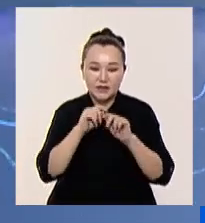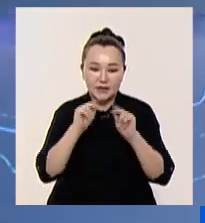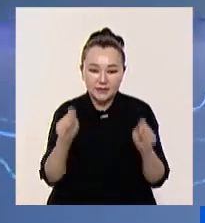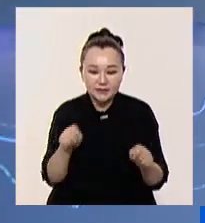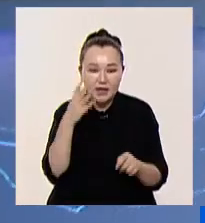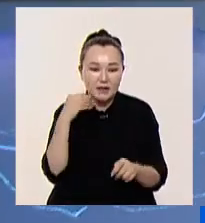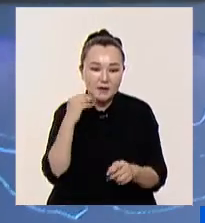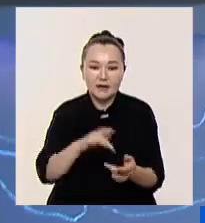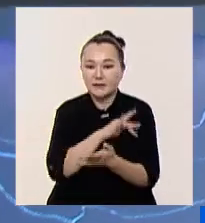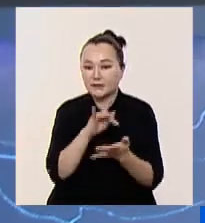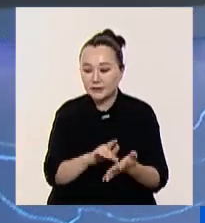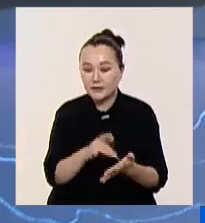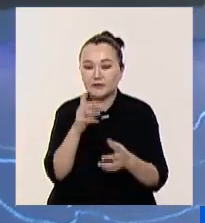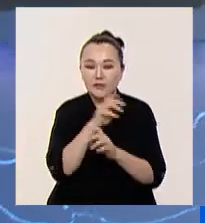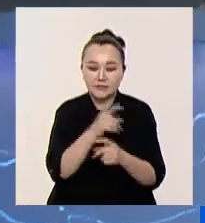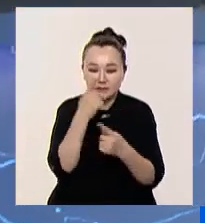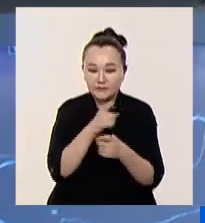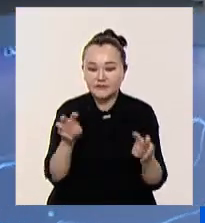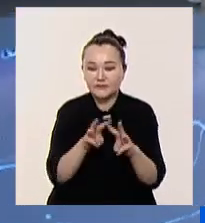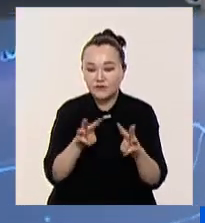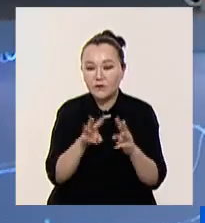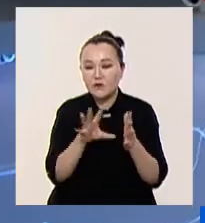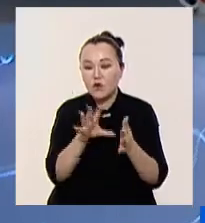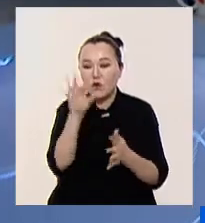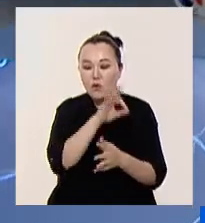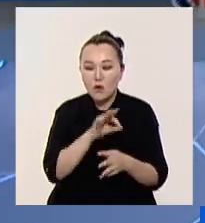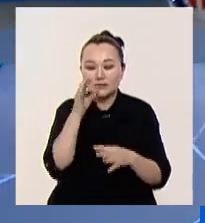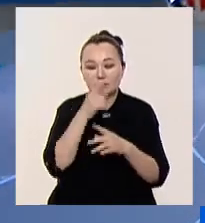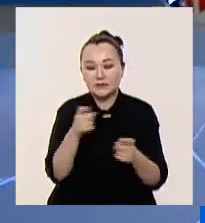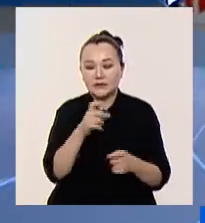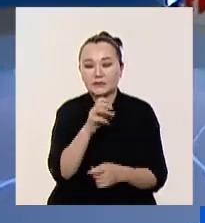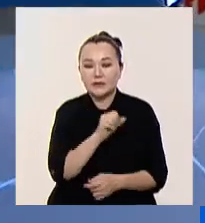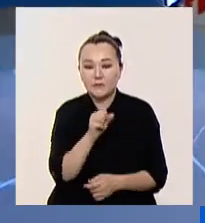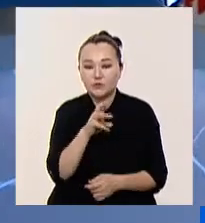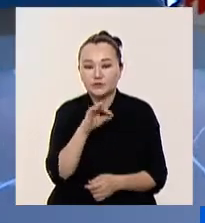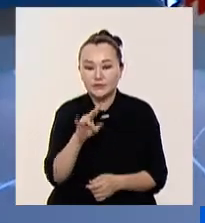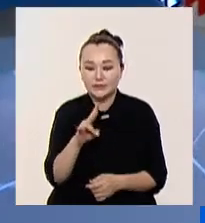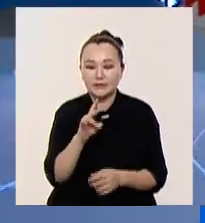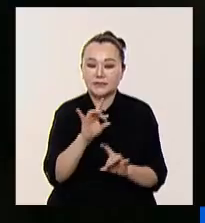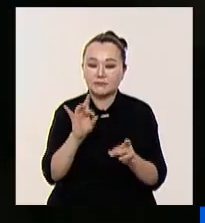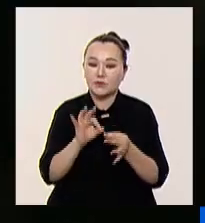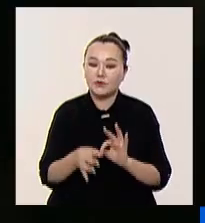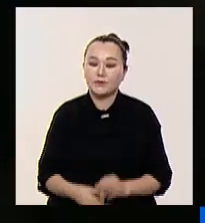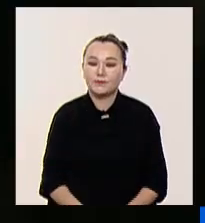Об этом сегодня заявил министр цифрового развития Багдат Мусин. Далее Насипова с подробностями.